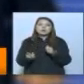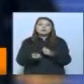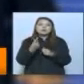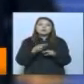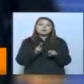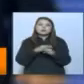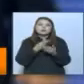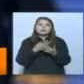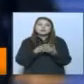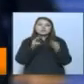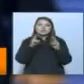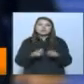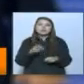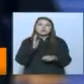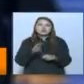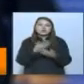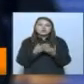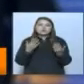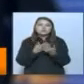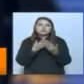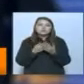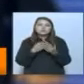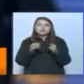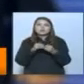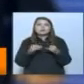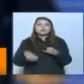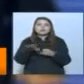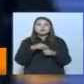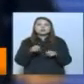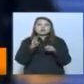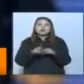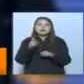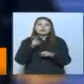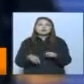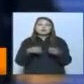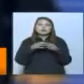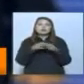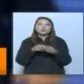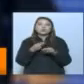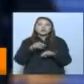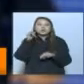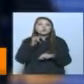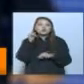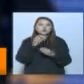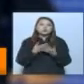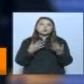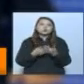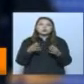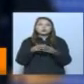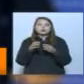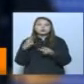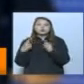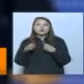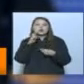проведет соответствующие проверки. Будет проведен аудит с привлечением специалистов научно-исследовательского института, а также